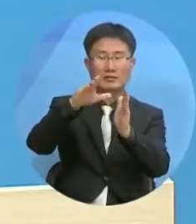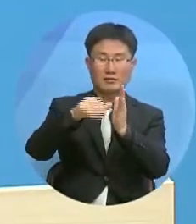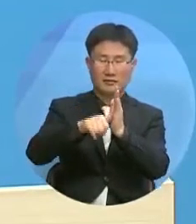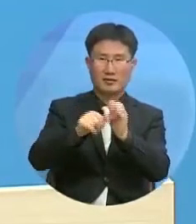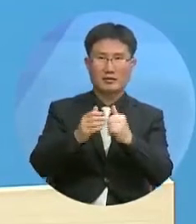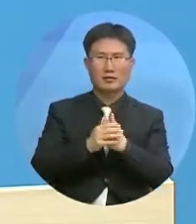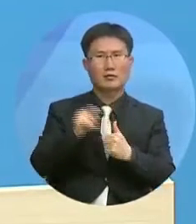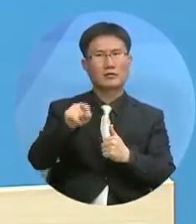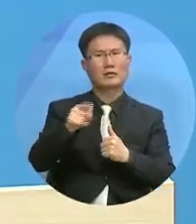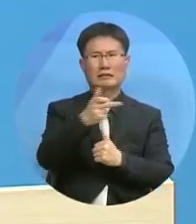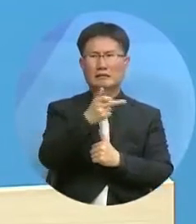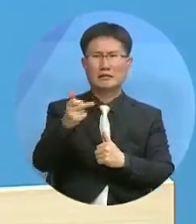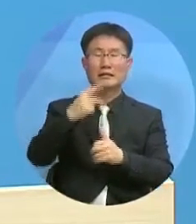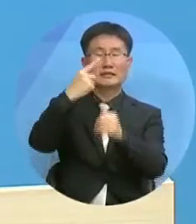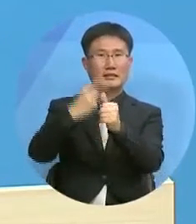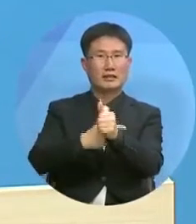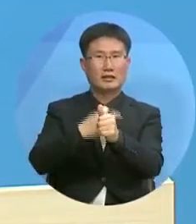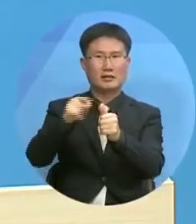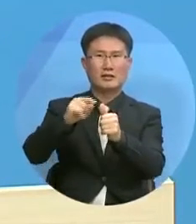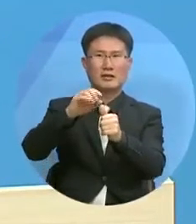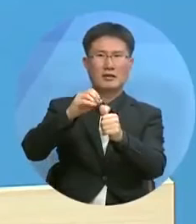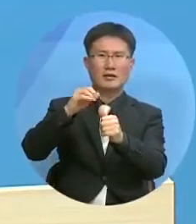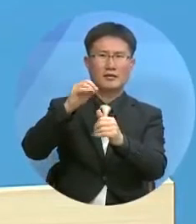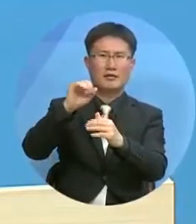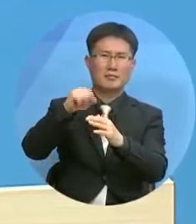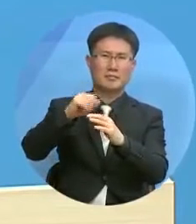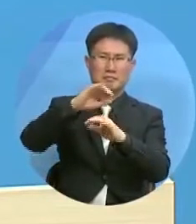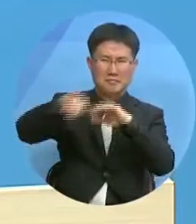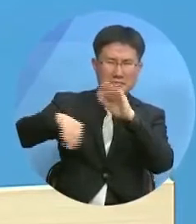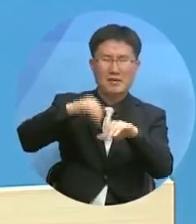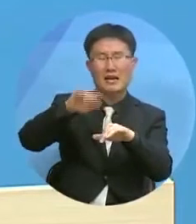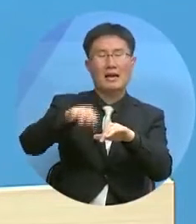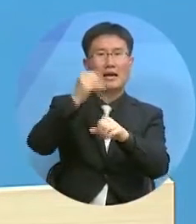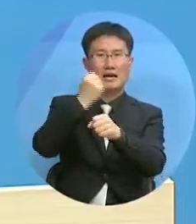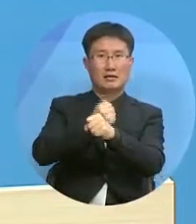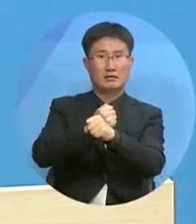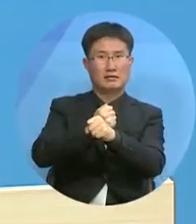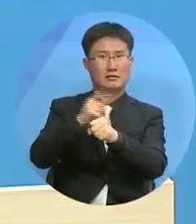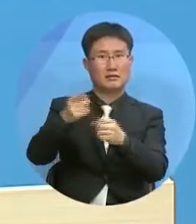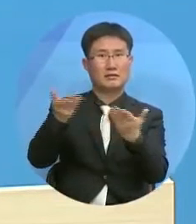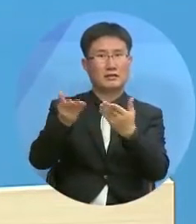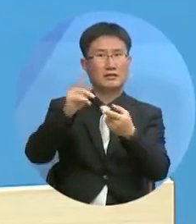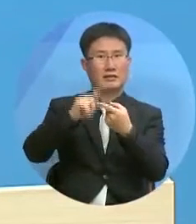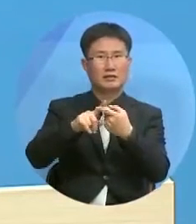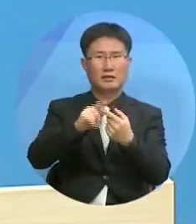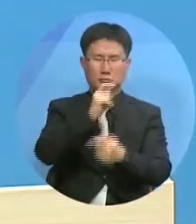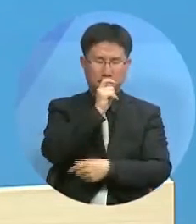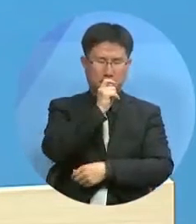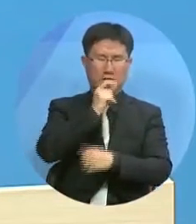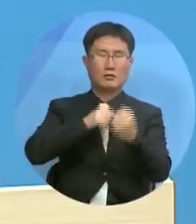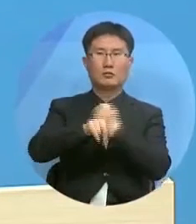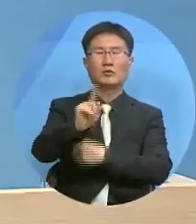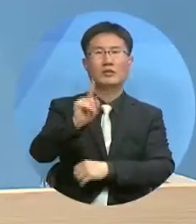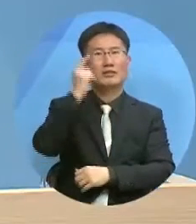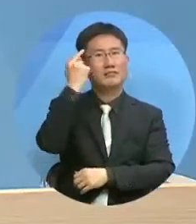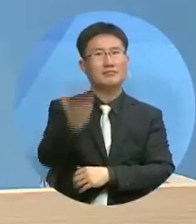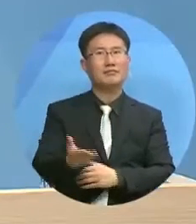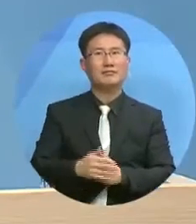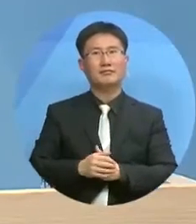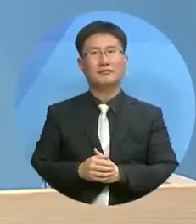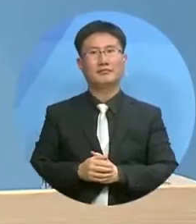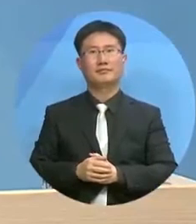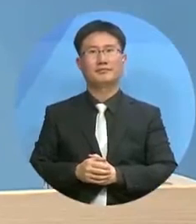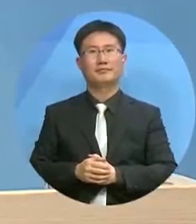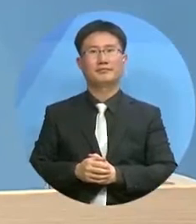이렇게 크게 자연을 훼손하는 그 실시 협약에 침묵하셨는지 말씀을 해주시기 바랍니다.